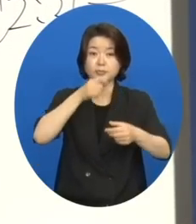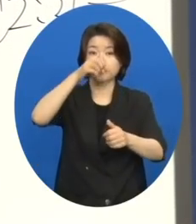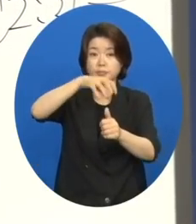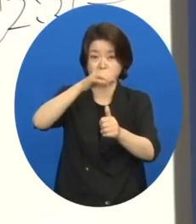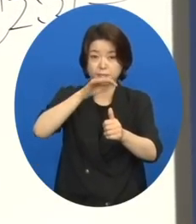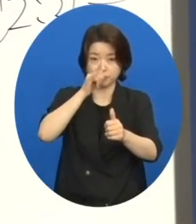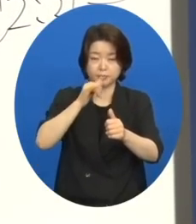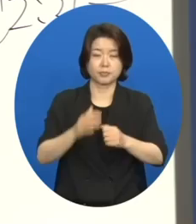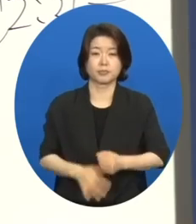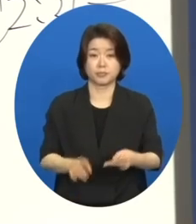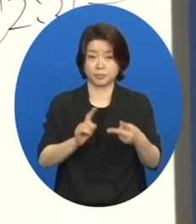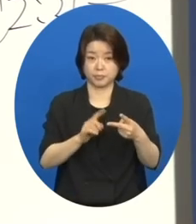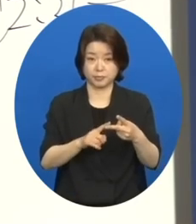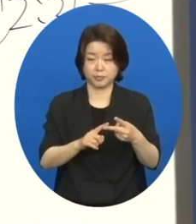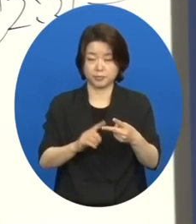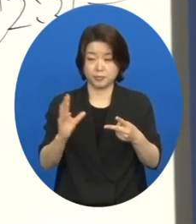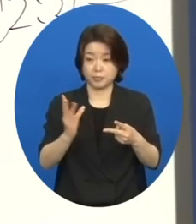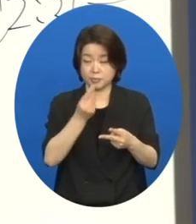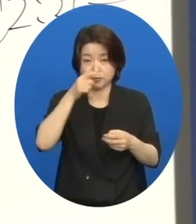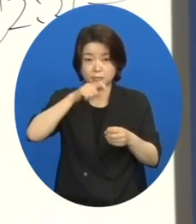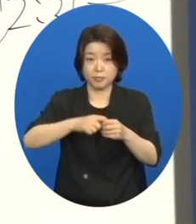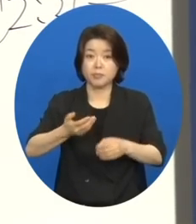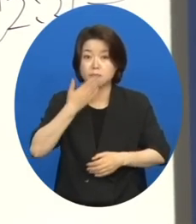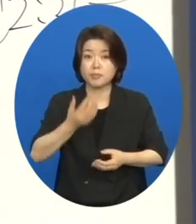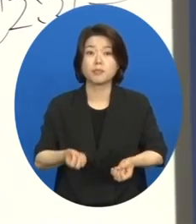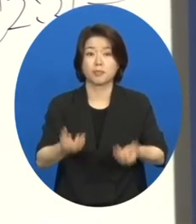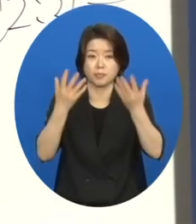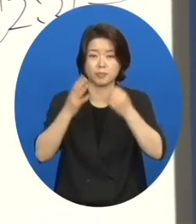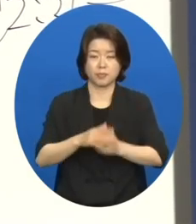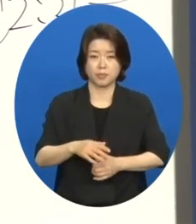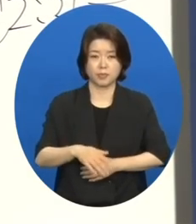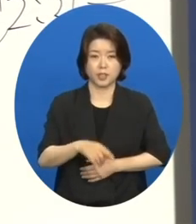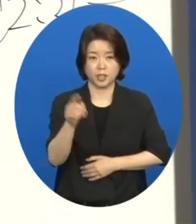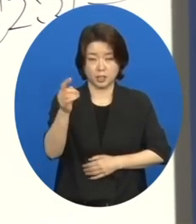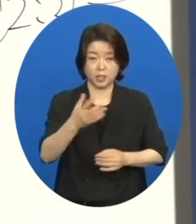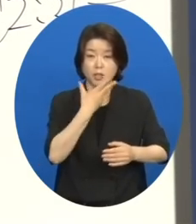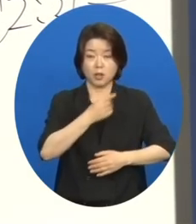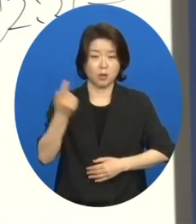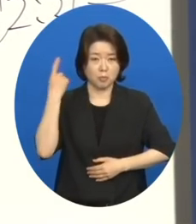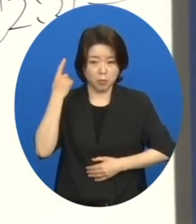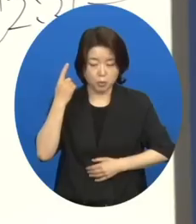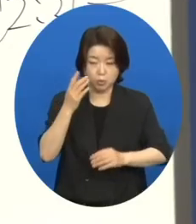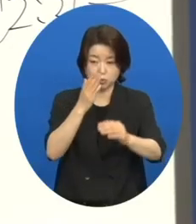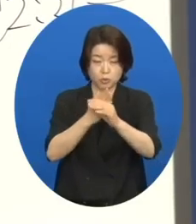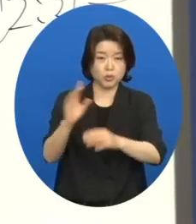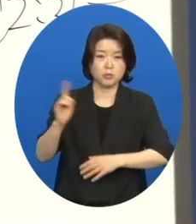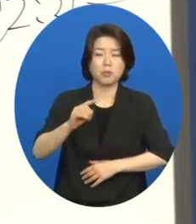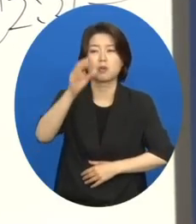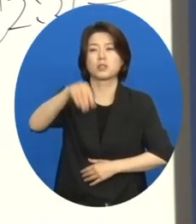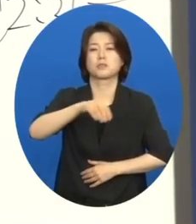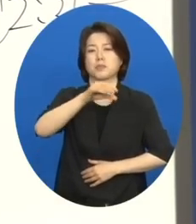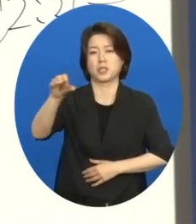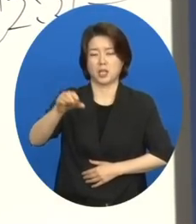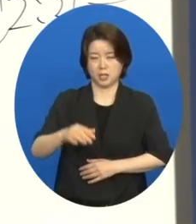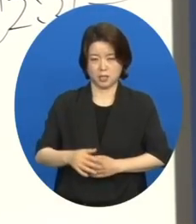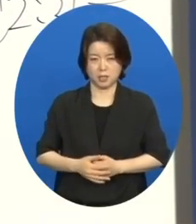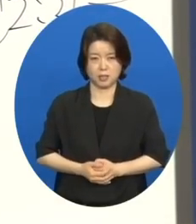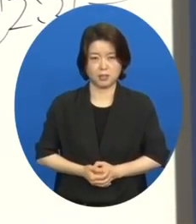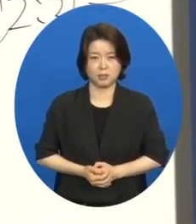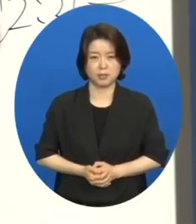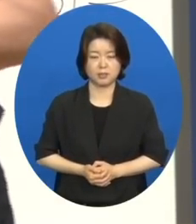세례이고 또 하나는 성찬입니다. 이거 전부 중심이다. 십자가입니다. 이게 다